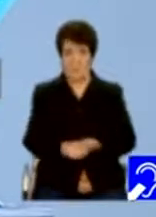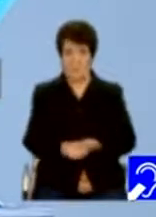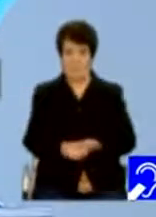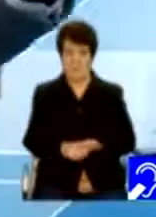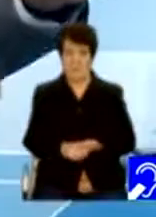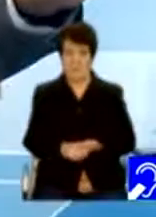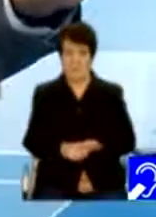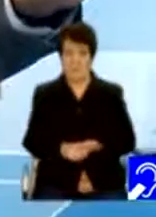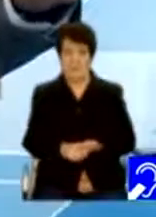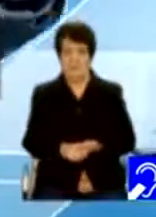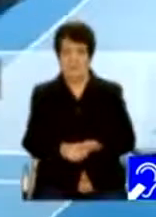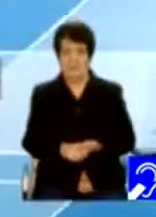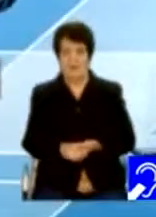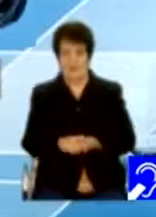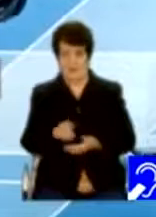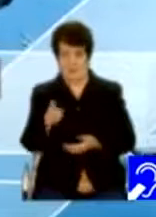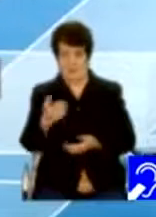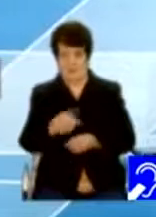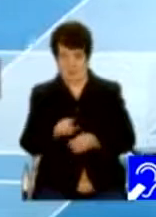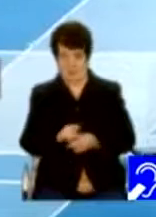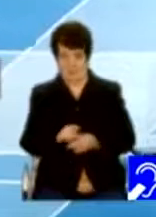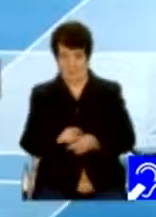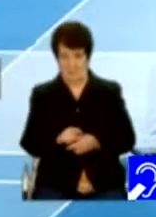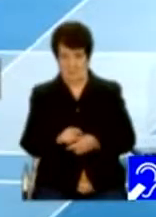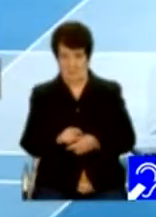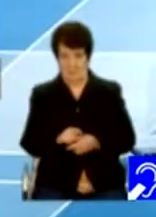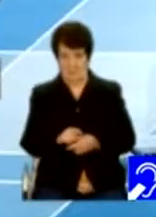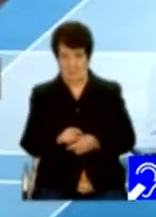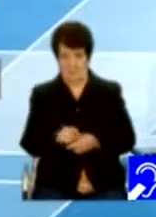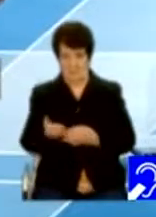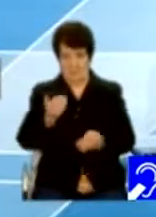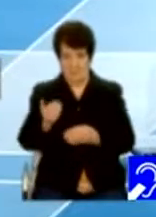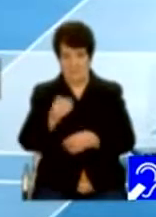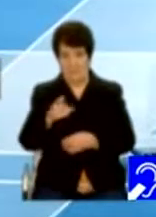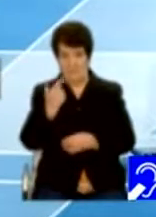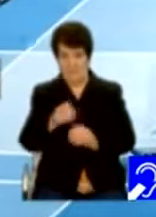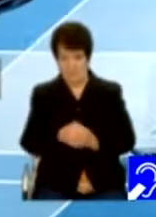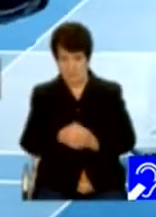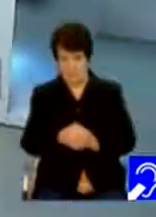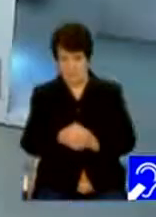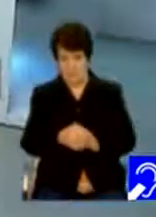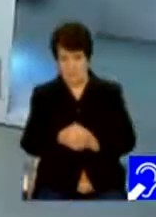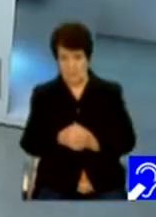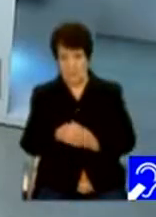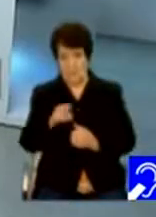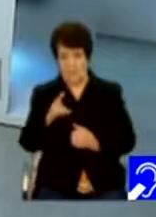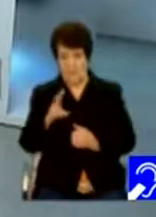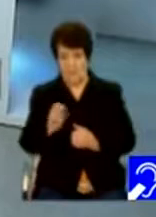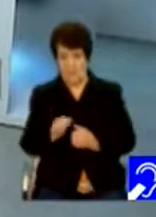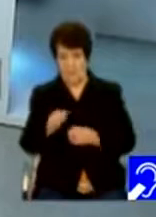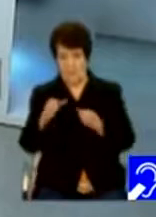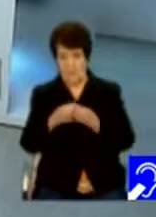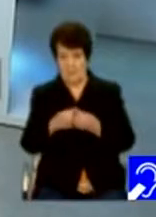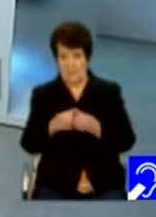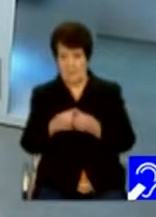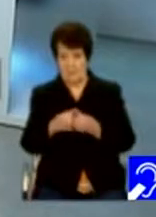Trei proiecte, atât. Vreau și domnul Costiu, pentru că dumneavoastră ați prezentat deja trei proiecte mai devreme, a spus pe niște piloni pe care vaxați ca partid, așa